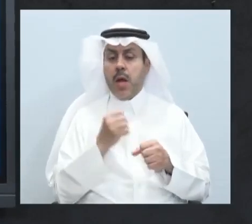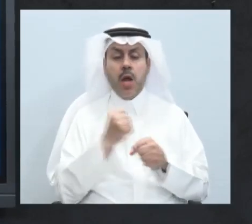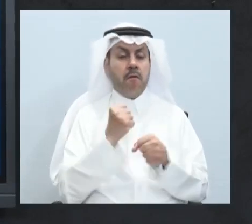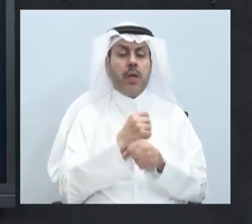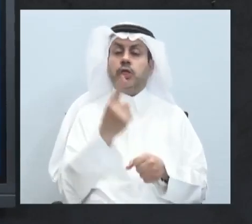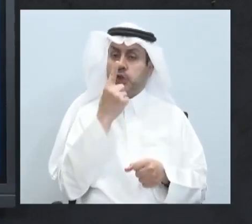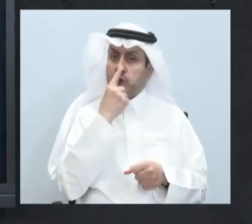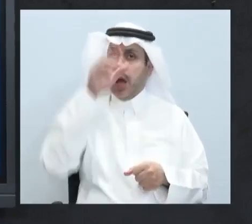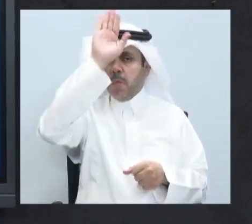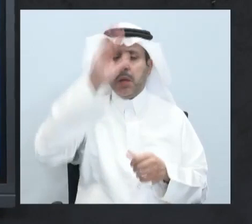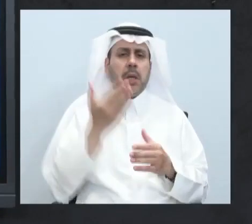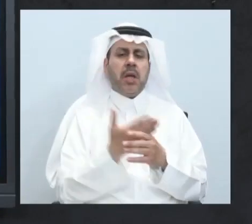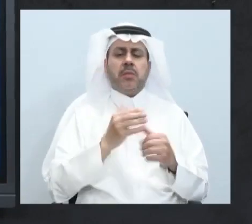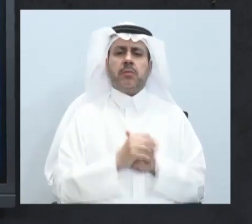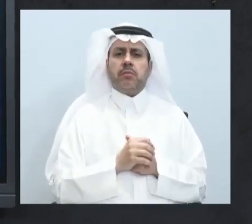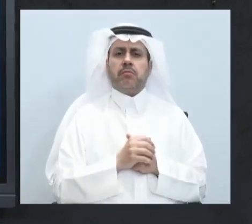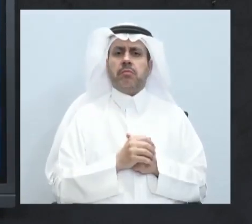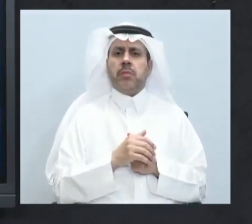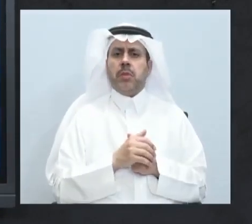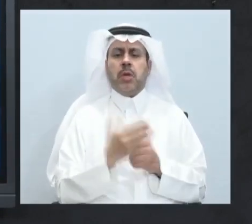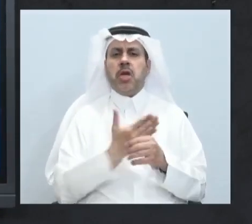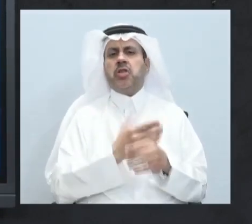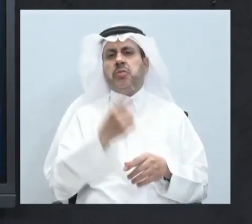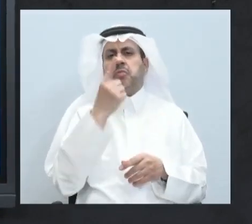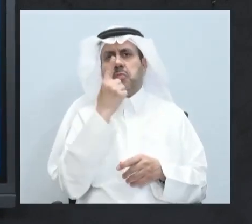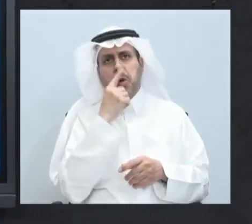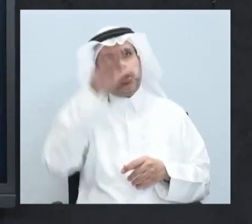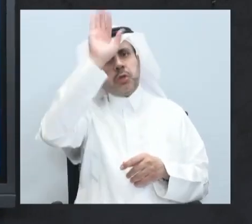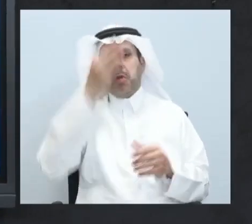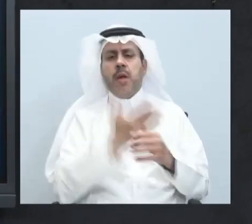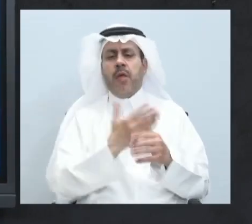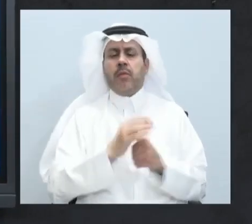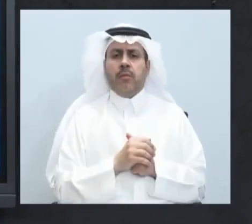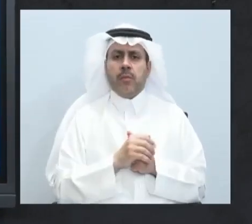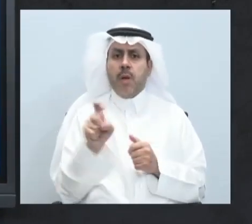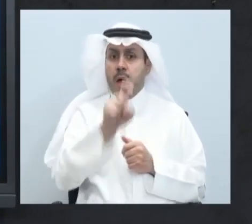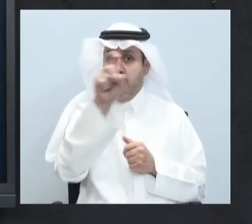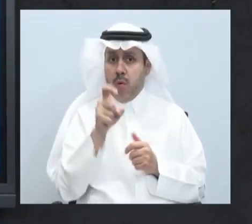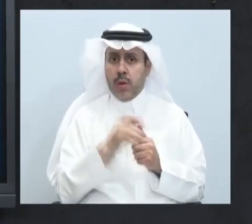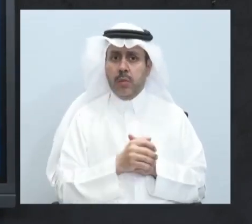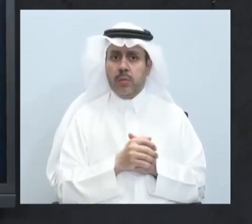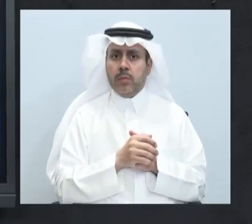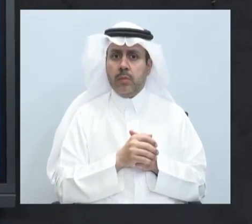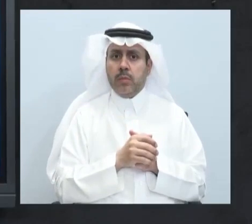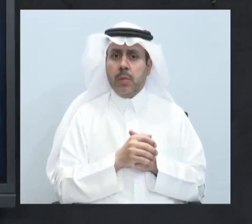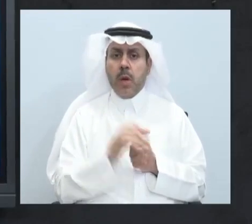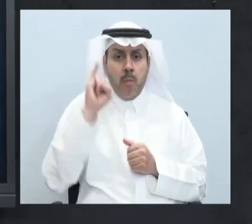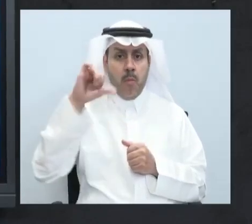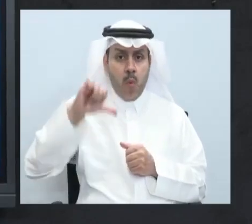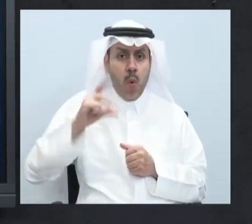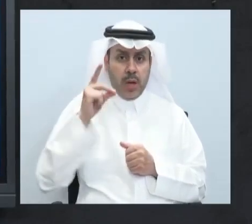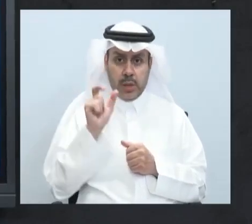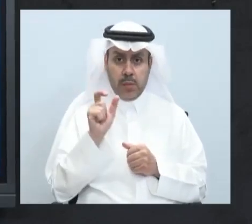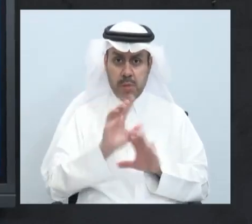البيعه الشرعيه لماذا نوفي بهذا العهد ونلتزم به هل هو من باب المواطنه فقط